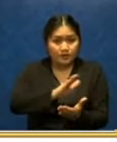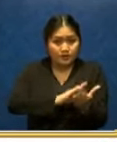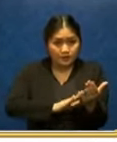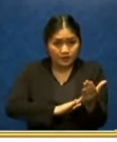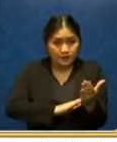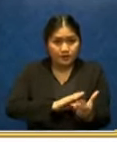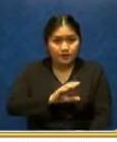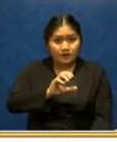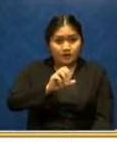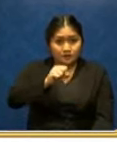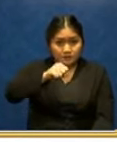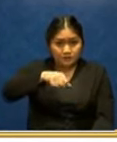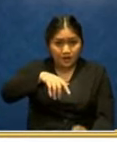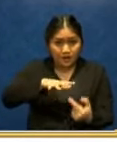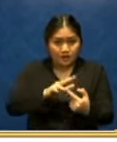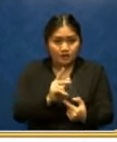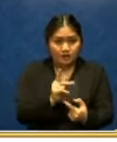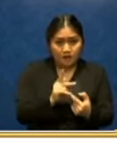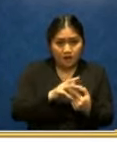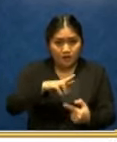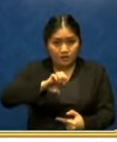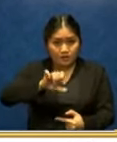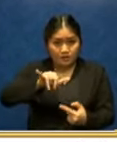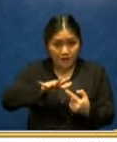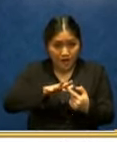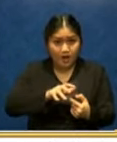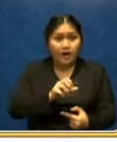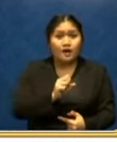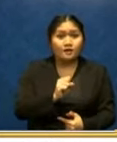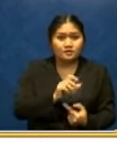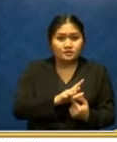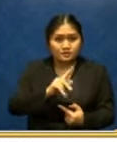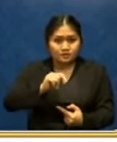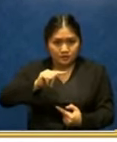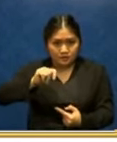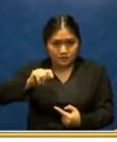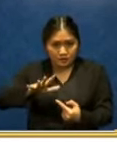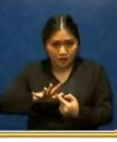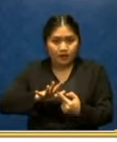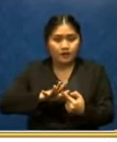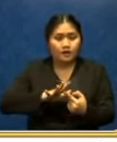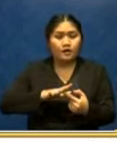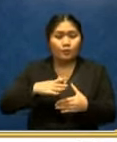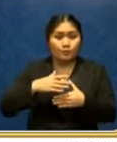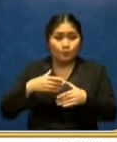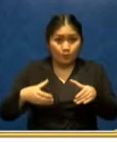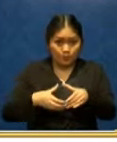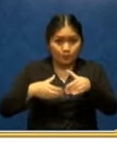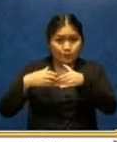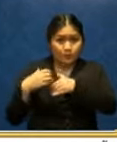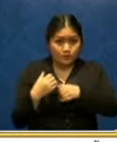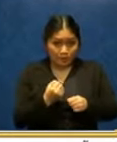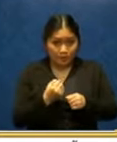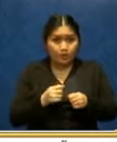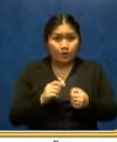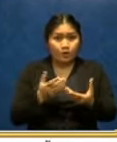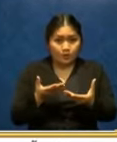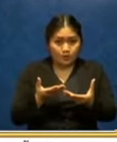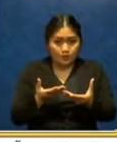ายสักริยาสอินายสถาขาวขำสัดส่วนพรรคประชาธิปัตย์จำนวน1ท่านครับพลตำรวจตรี